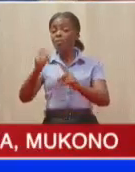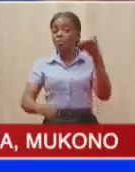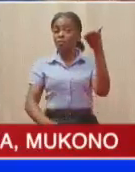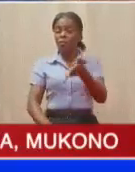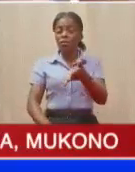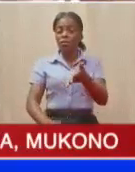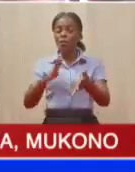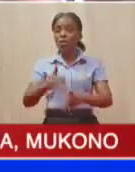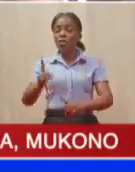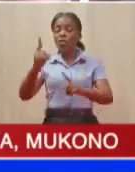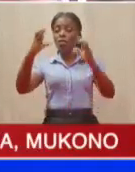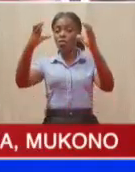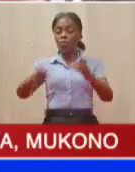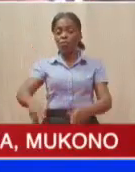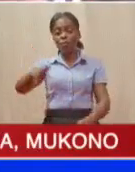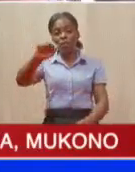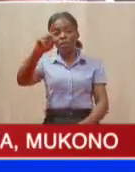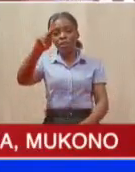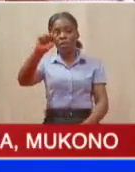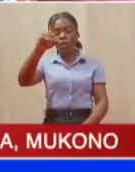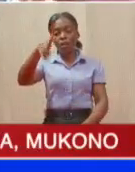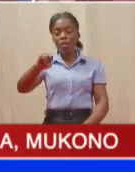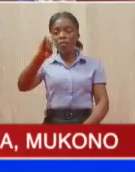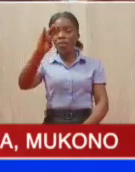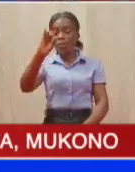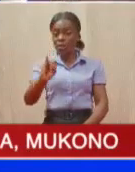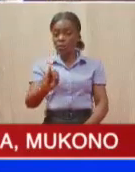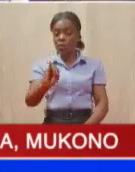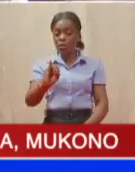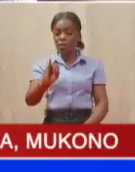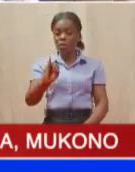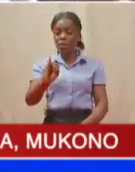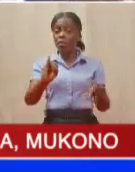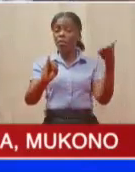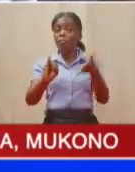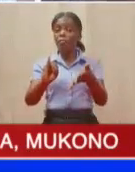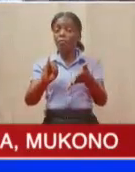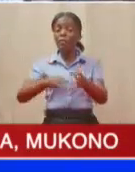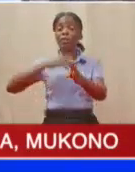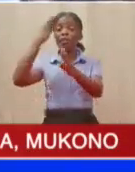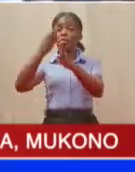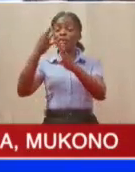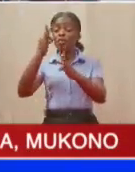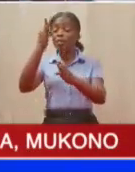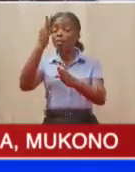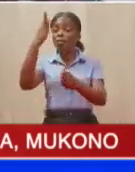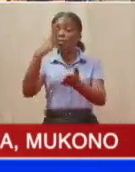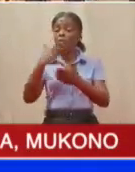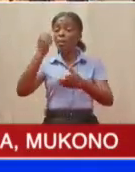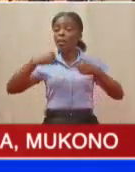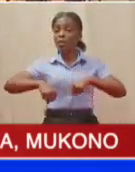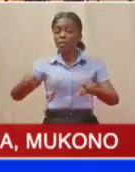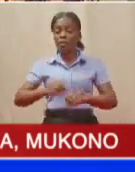olutuuziddwa ab'ebyokwerinda ku kyalo Nakapinyi mu muluka gw'e Kasenge mu ggombolola eno n'ekigendererwa eky'okukendeeza obumenyi